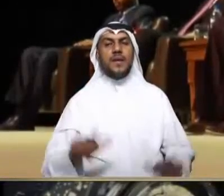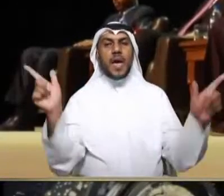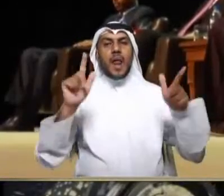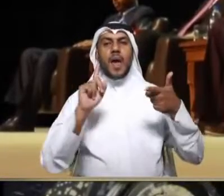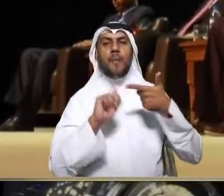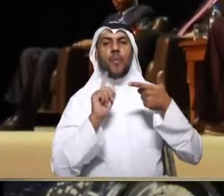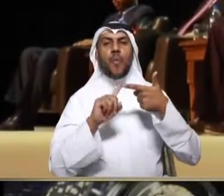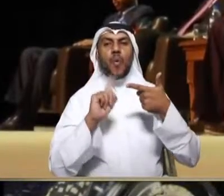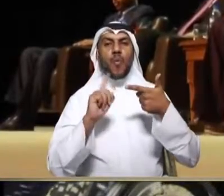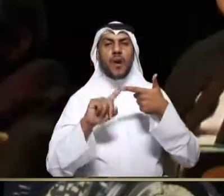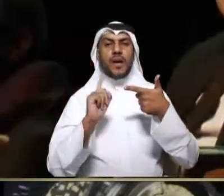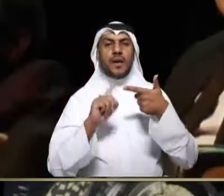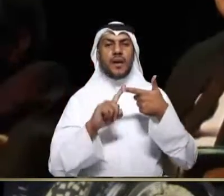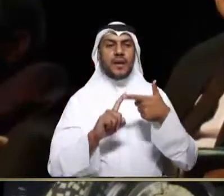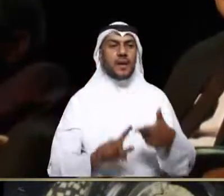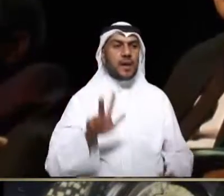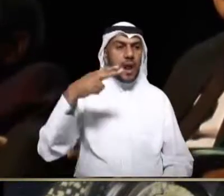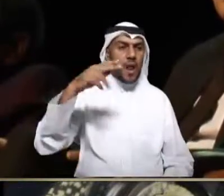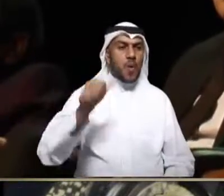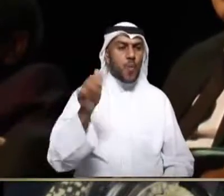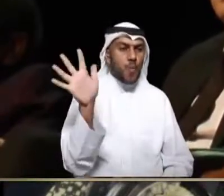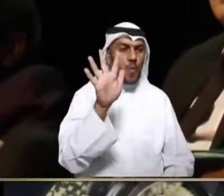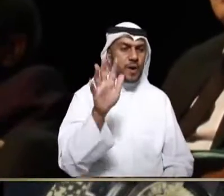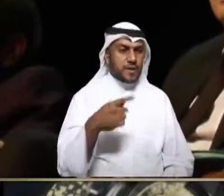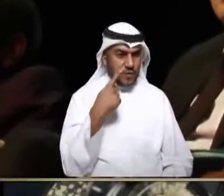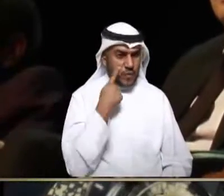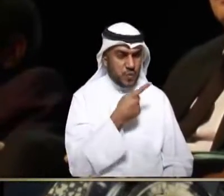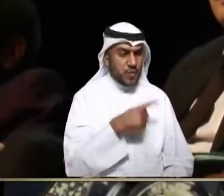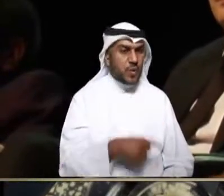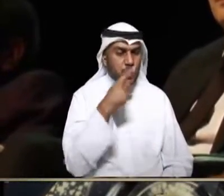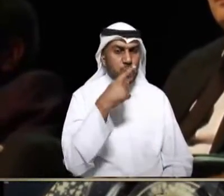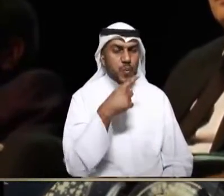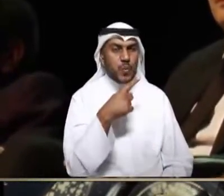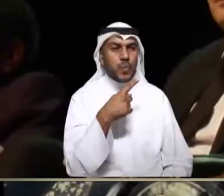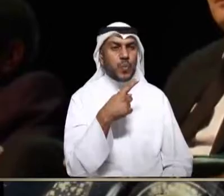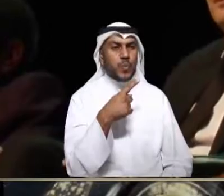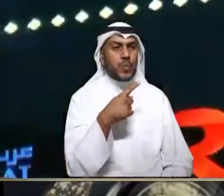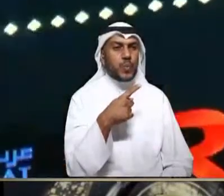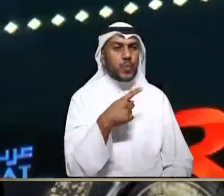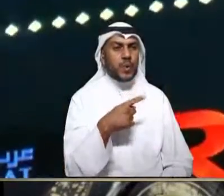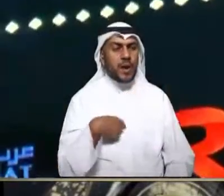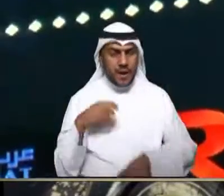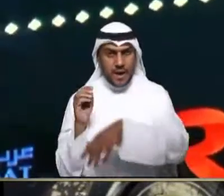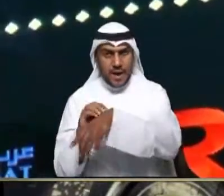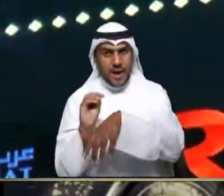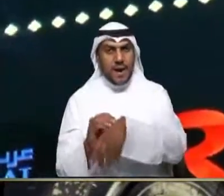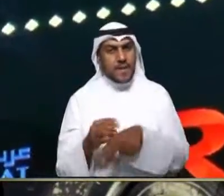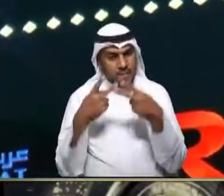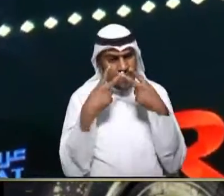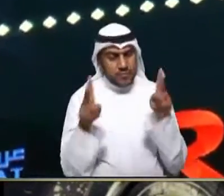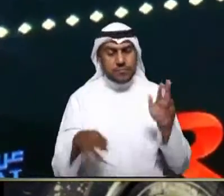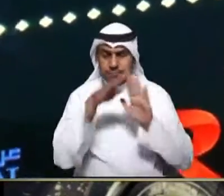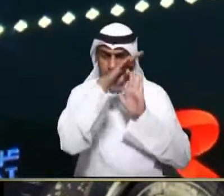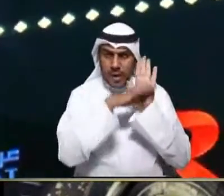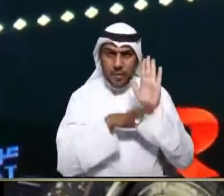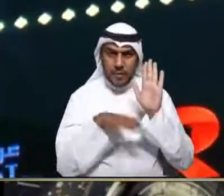الصحافة والنشر والمطبوعات ورئيس اتحاد إذاعات الدول العربية محمد عبد المحسن العواش إشارة انطلاق التظاهرات المدرجة في